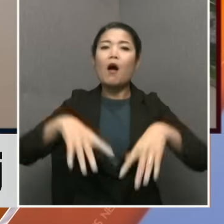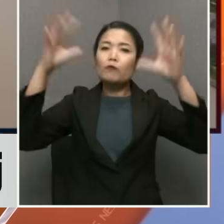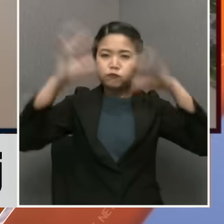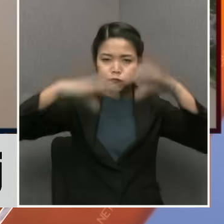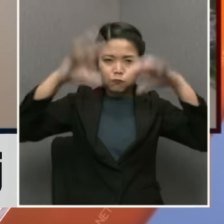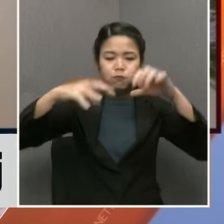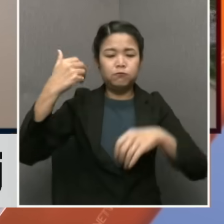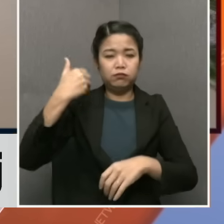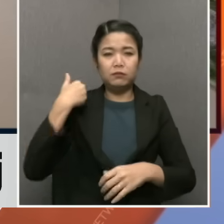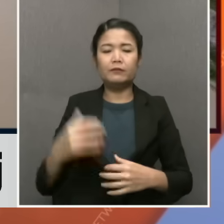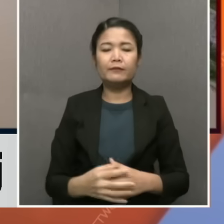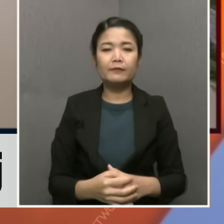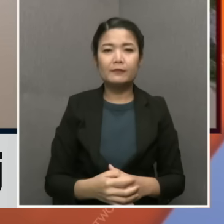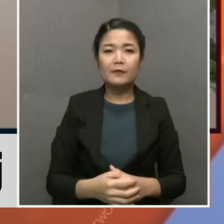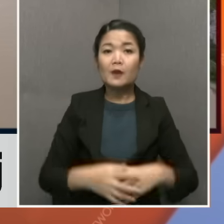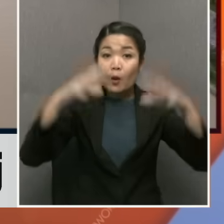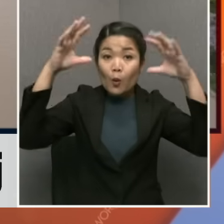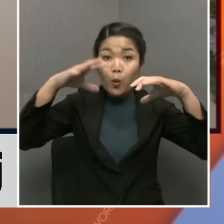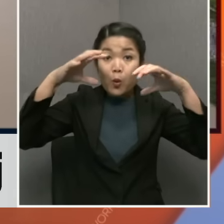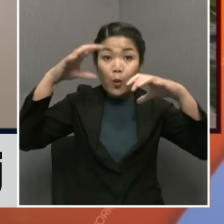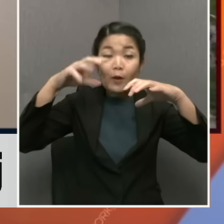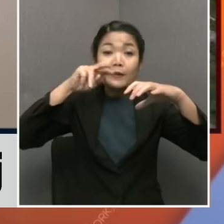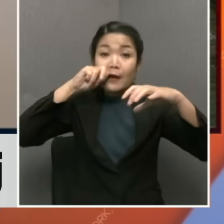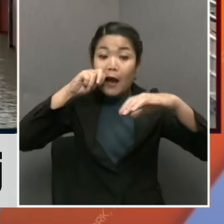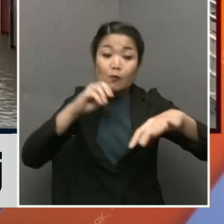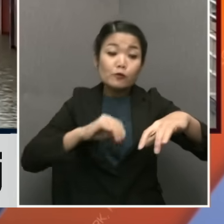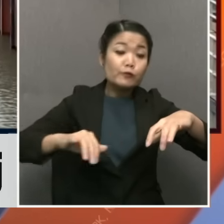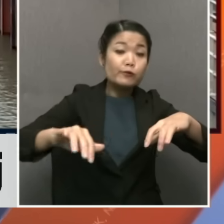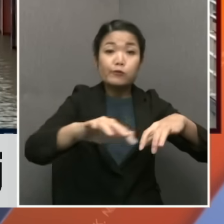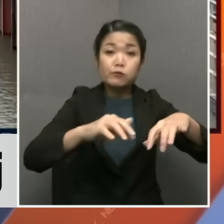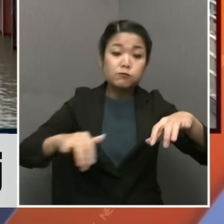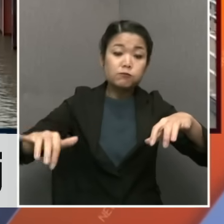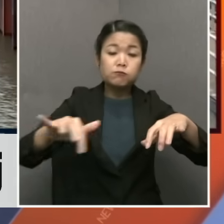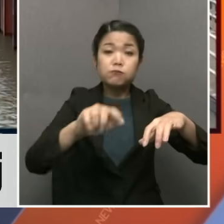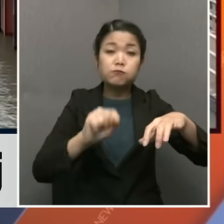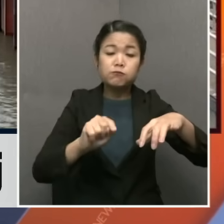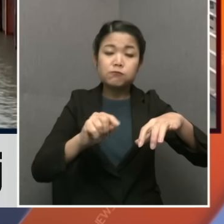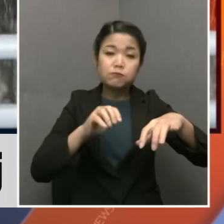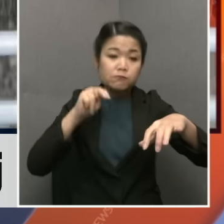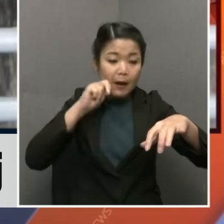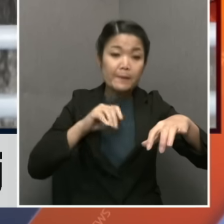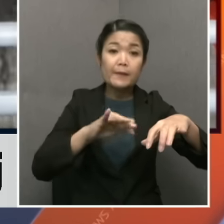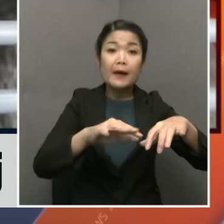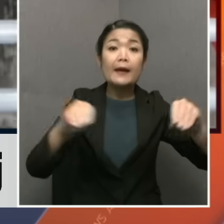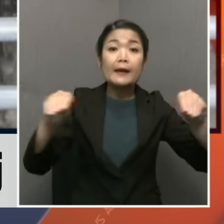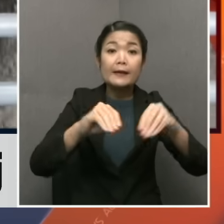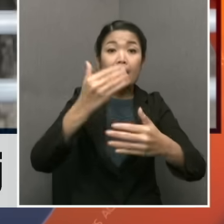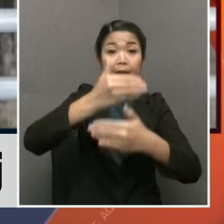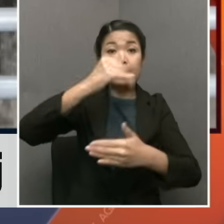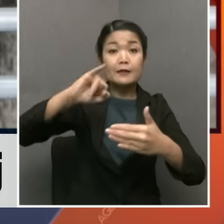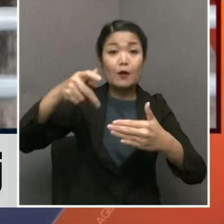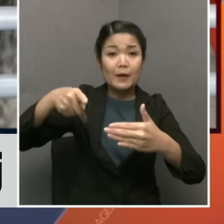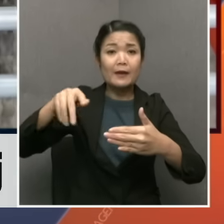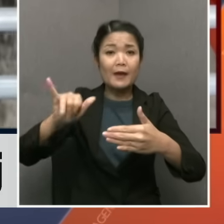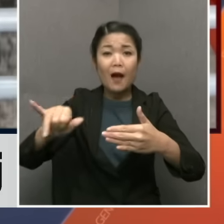อยู่นะครับเพราะฉะนั้นก็จะตกมาเติมนะตกมาเติมอ่าน้ำน้ำแถวๆเขาเขื่อนเจ้าพระยานะครับที่จำเป็นต้อง